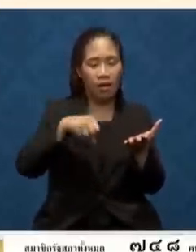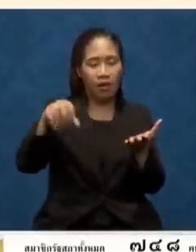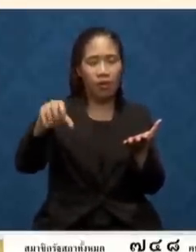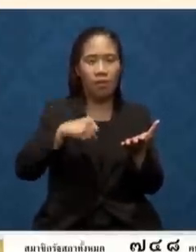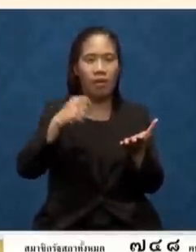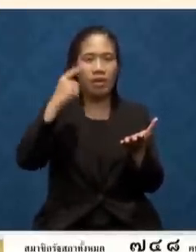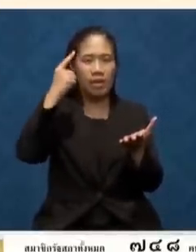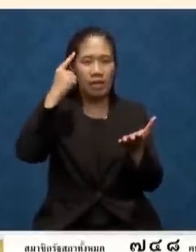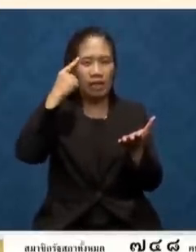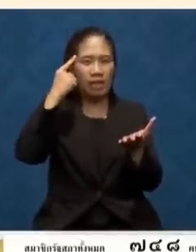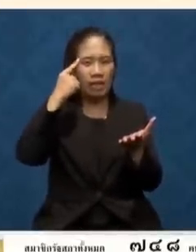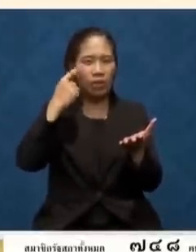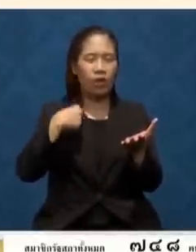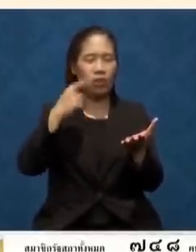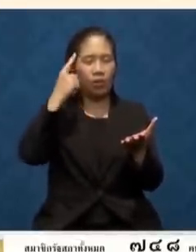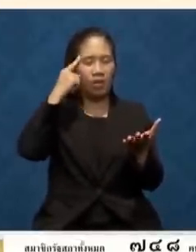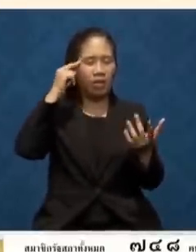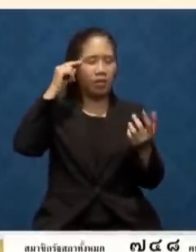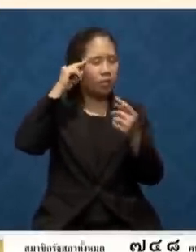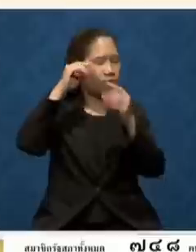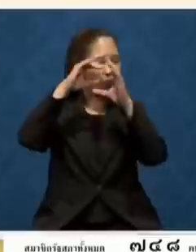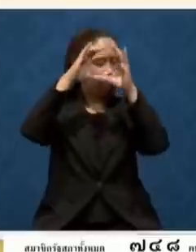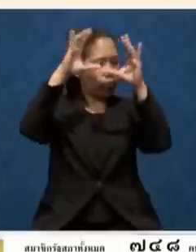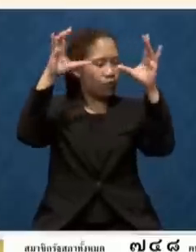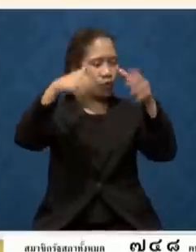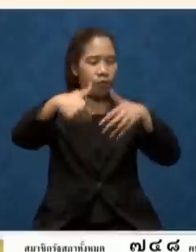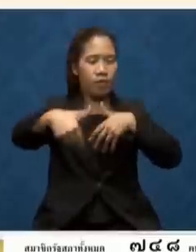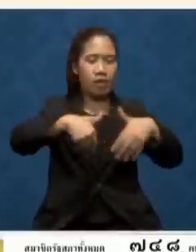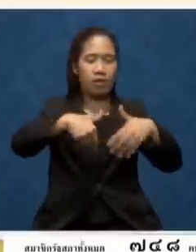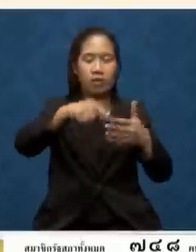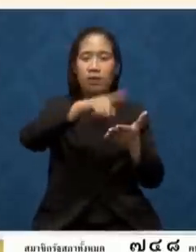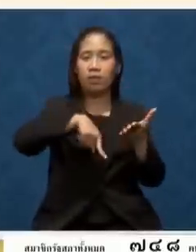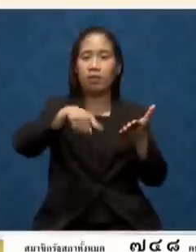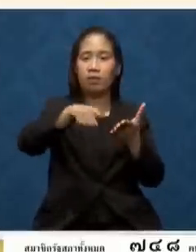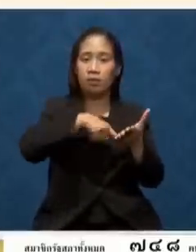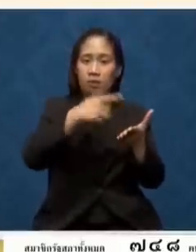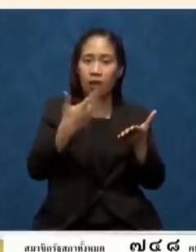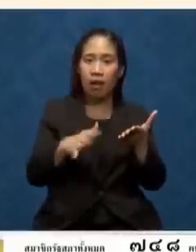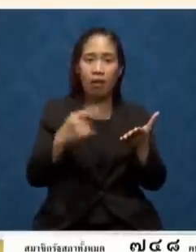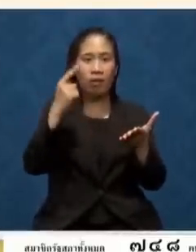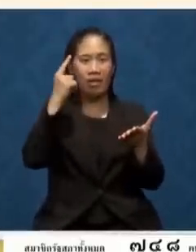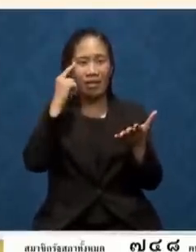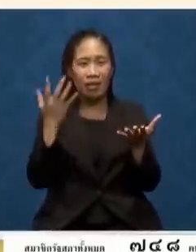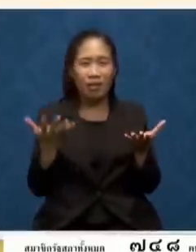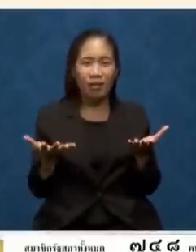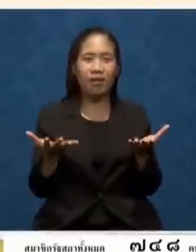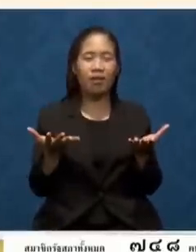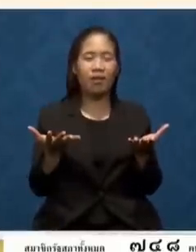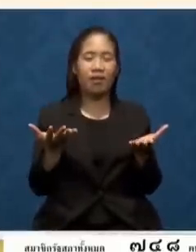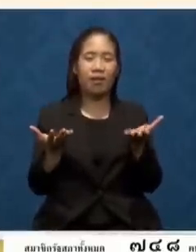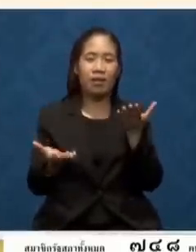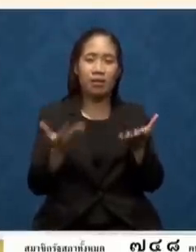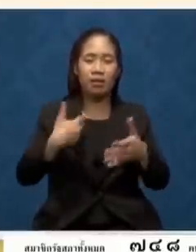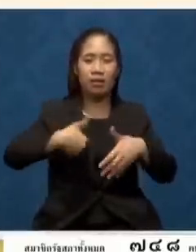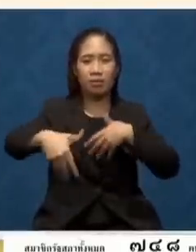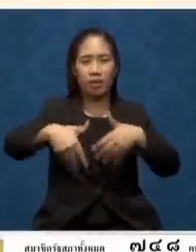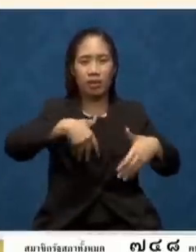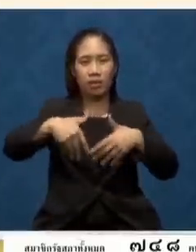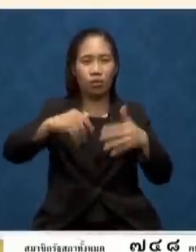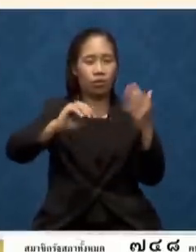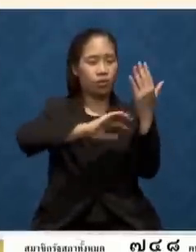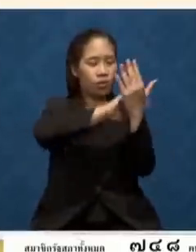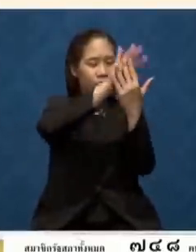เจตนารมณ์ของประชาชนที่แสดงออกในการเลือกตั้งมาหักล้าง 7จะเจตจำนงของประชาชน